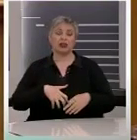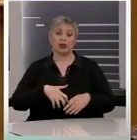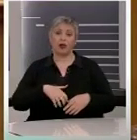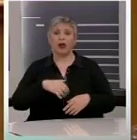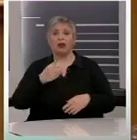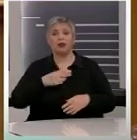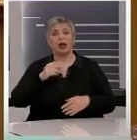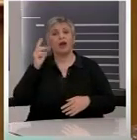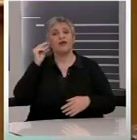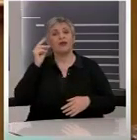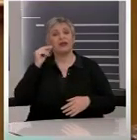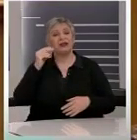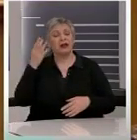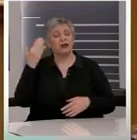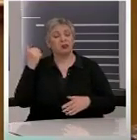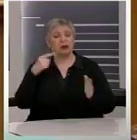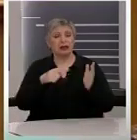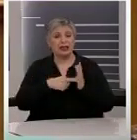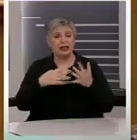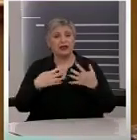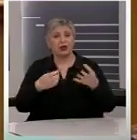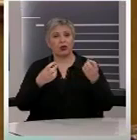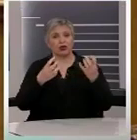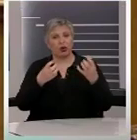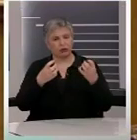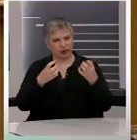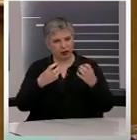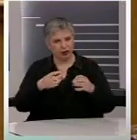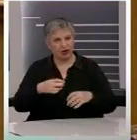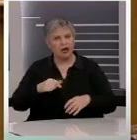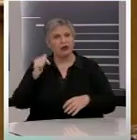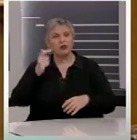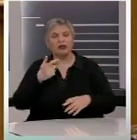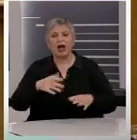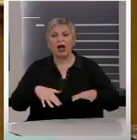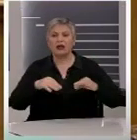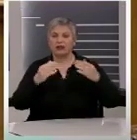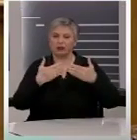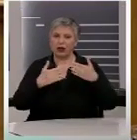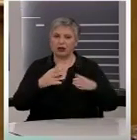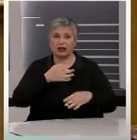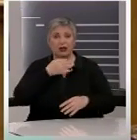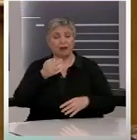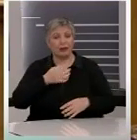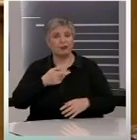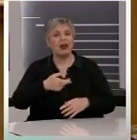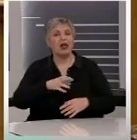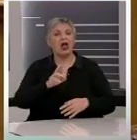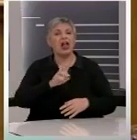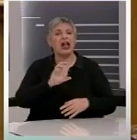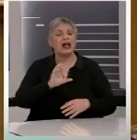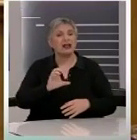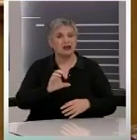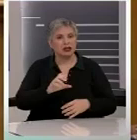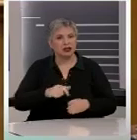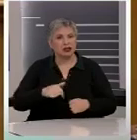φοιτητές αριστεροί, δεκαετία του 80, όταν ήταν ο Ρέιγκαν στα πράγματα και άρχισε ο νεοφιλελευθερισμός, ότι ο Ρέιγκαν ήταν ο μεγαλύτερος